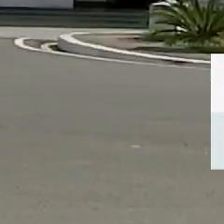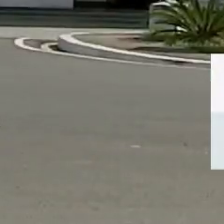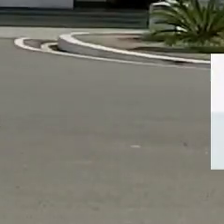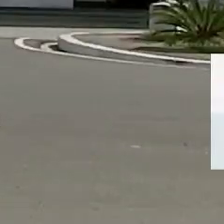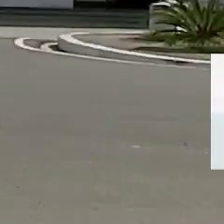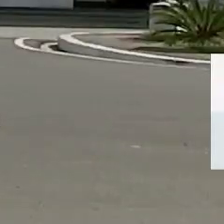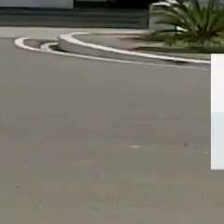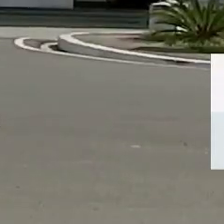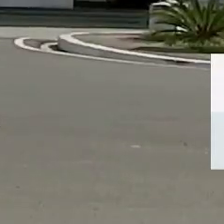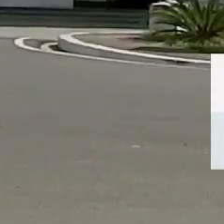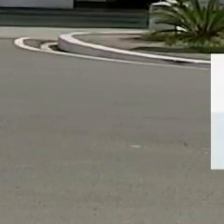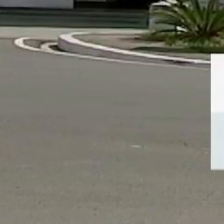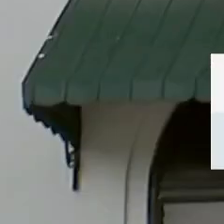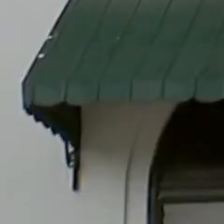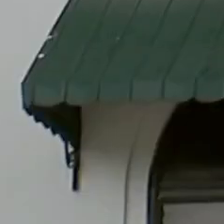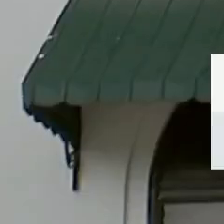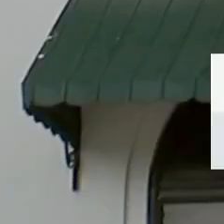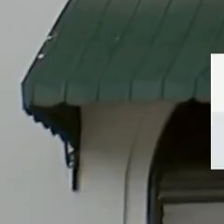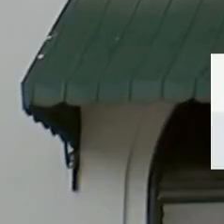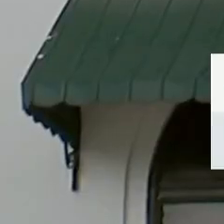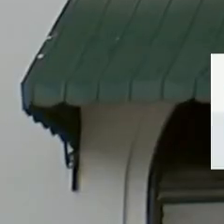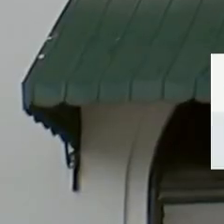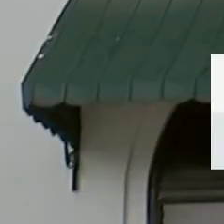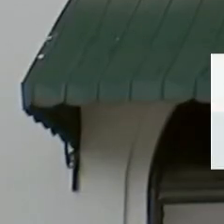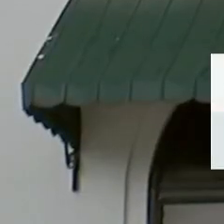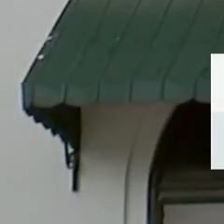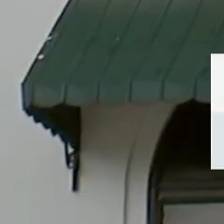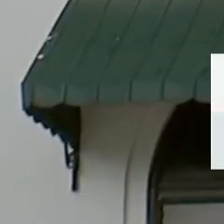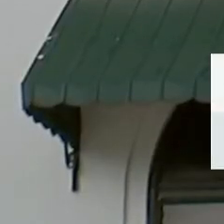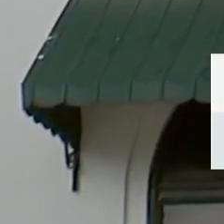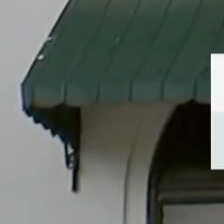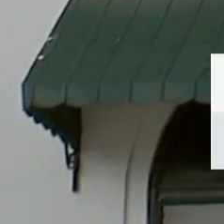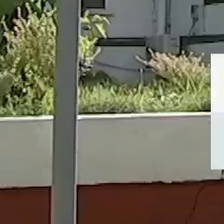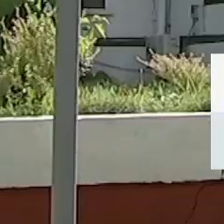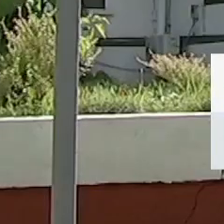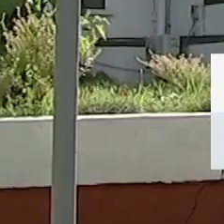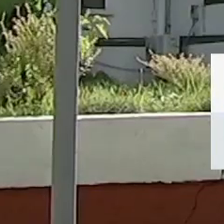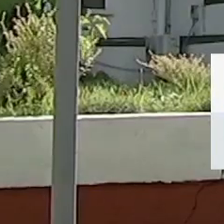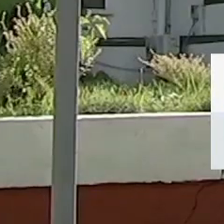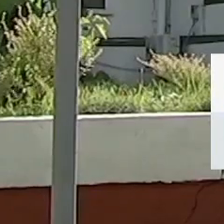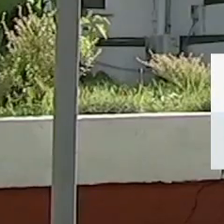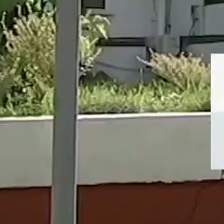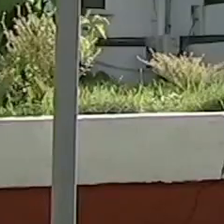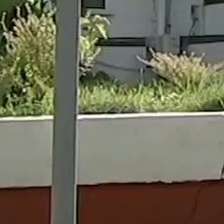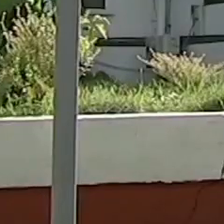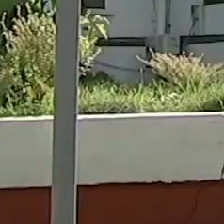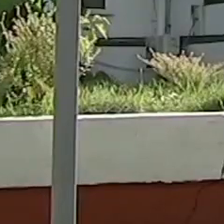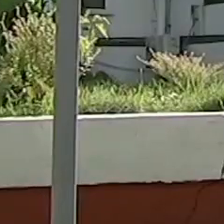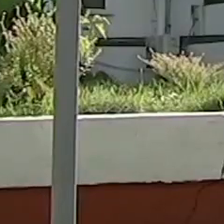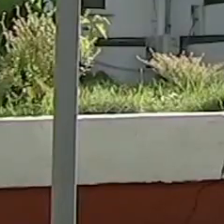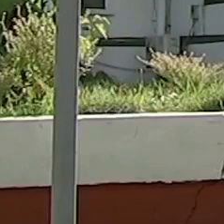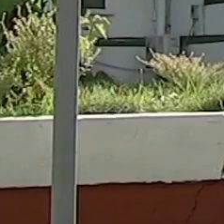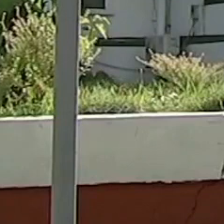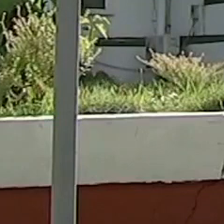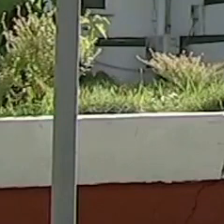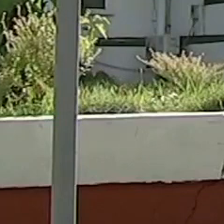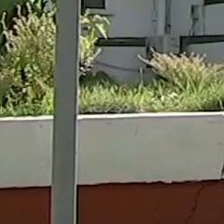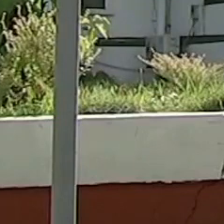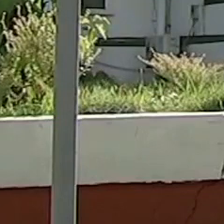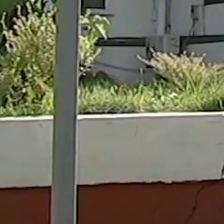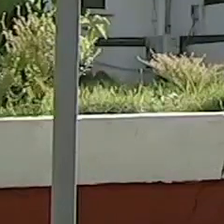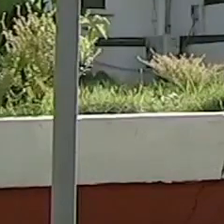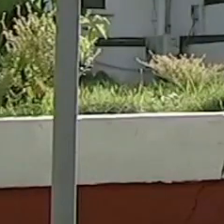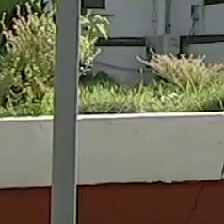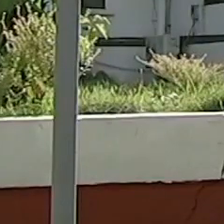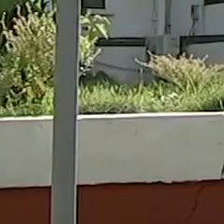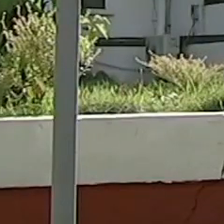ni Villamor, naungkat ang bilang ng mga namamatay na inmates sa Bucor facilities. Noong isang taon batay sa datos na nakalap ng